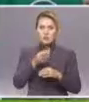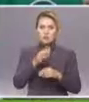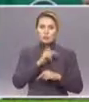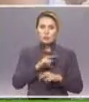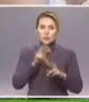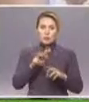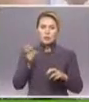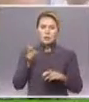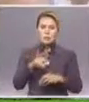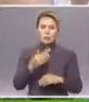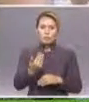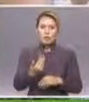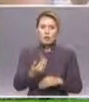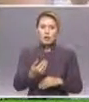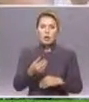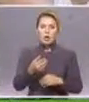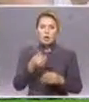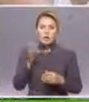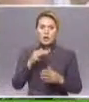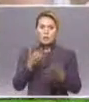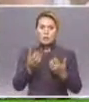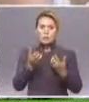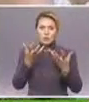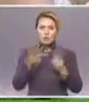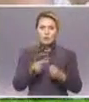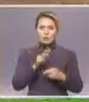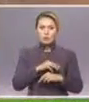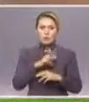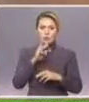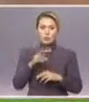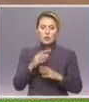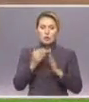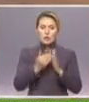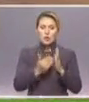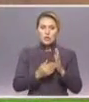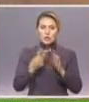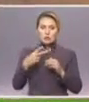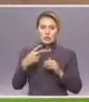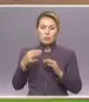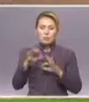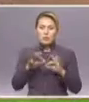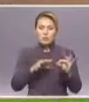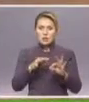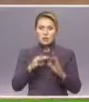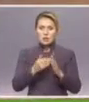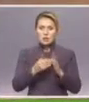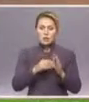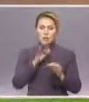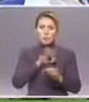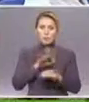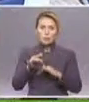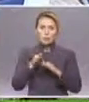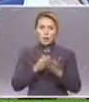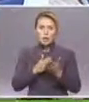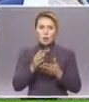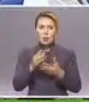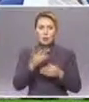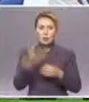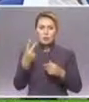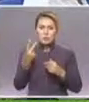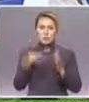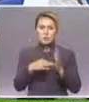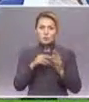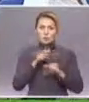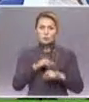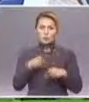іздеп. Азаматтарды бірыңғай қабылдау күні жұмыспен қамту жол картасы 2020 бағдарламасын іске асыруға бағытталыпты. Оған 29